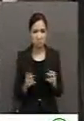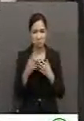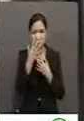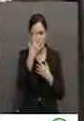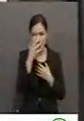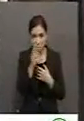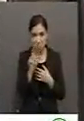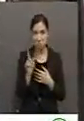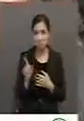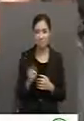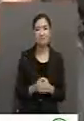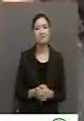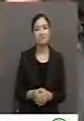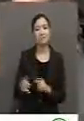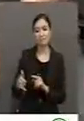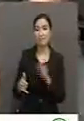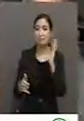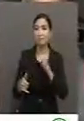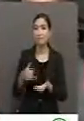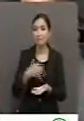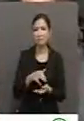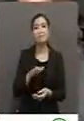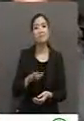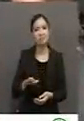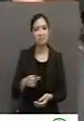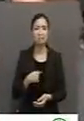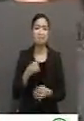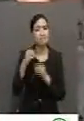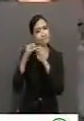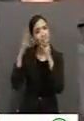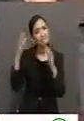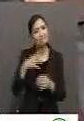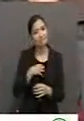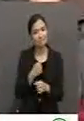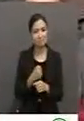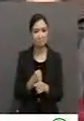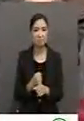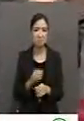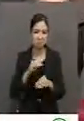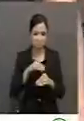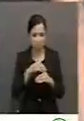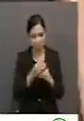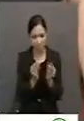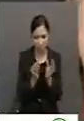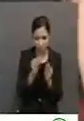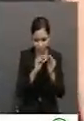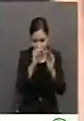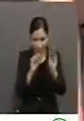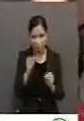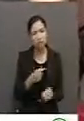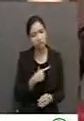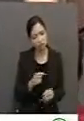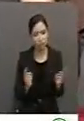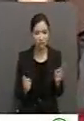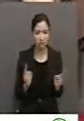นี้คุณพี่บรรเจิดเล่าให้ฟังว่าตอนเด็กๆมีความใฝ่ฝันว่าอยากจะเป็นนักประดิษฐ์ค่ะและมีความชื่นช